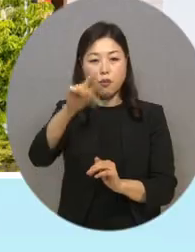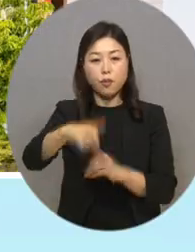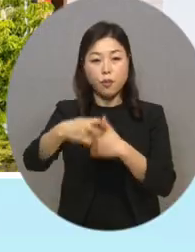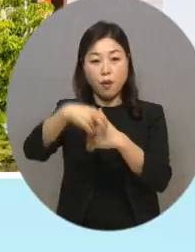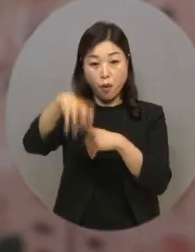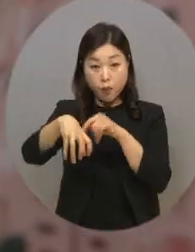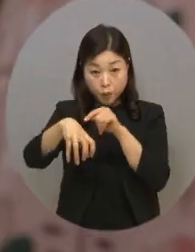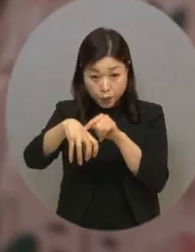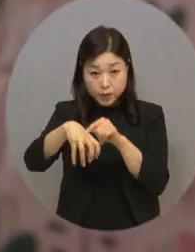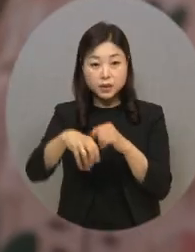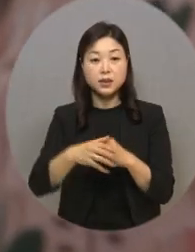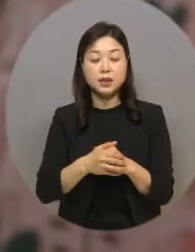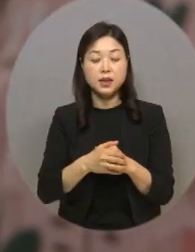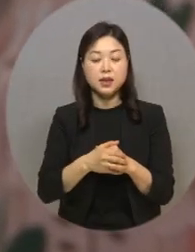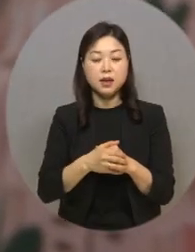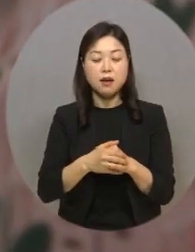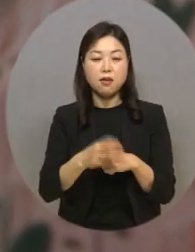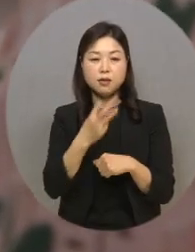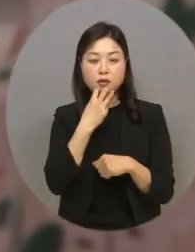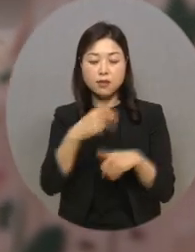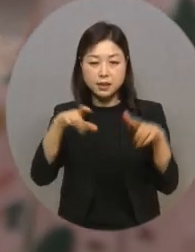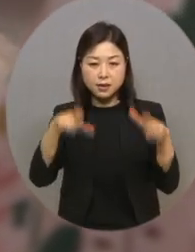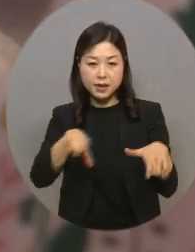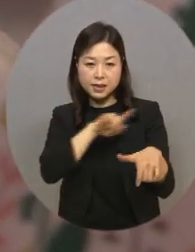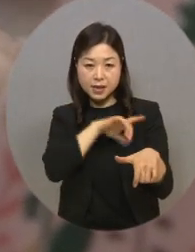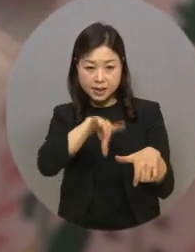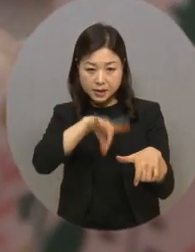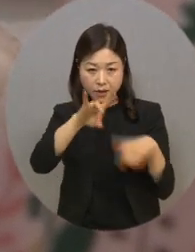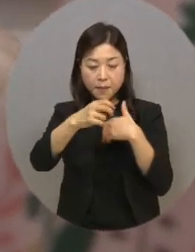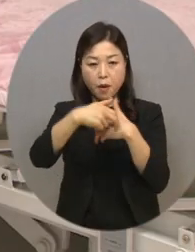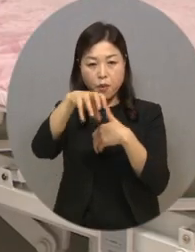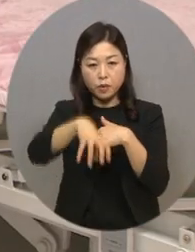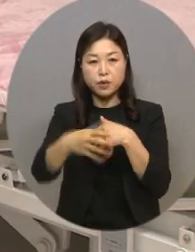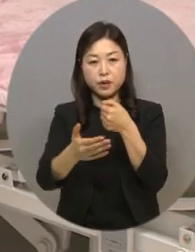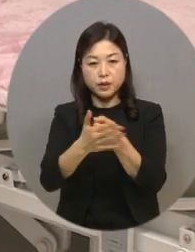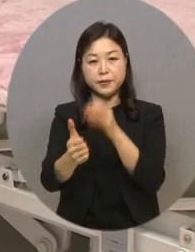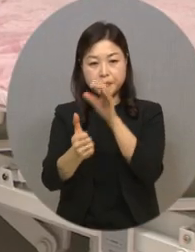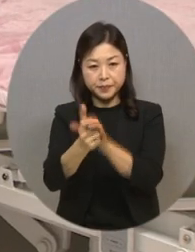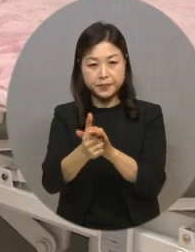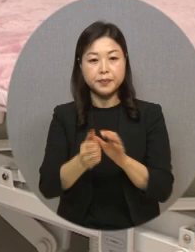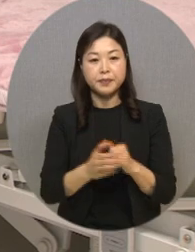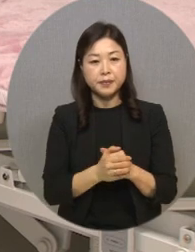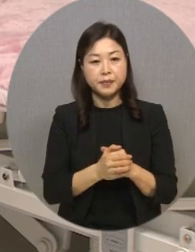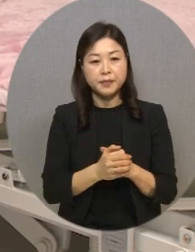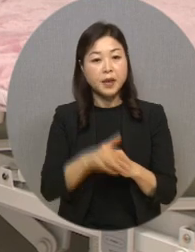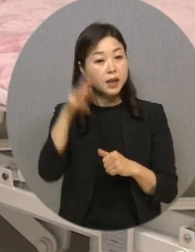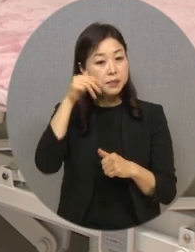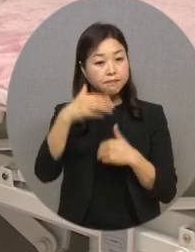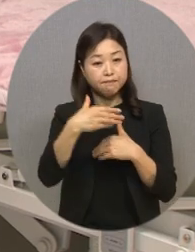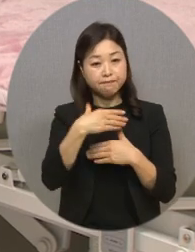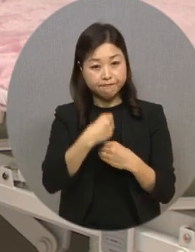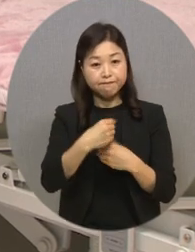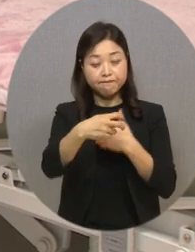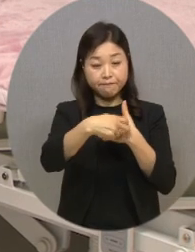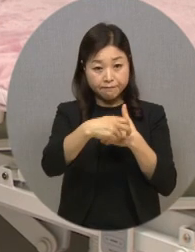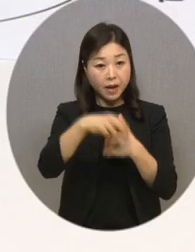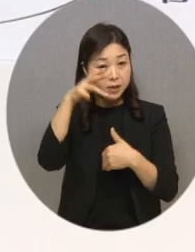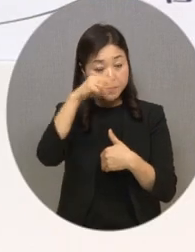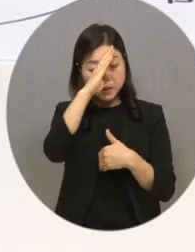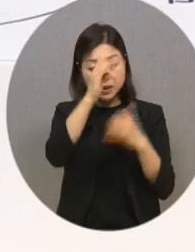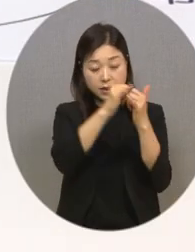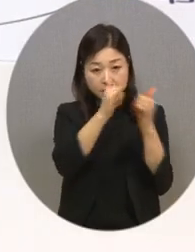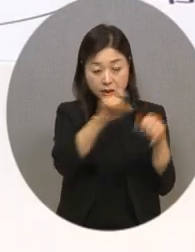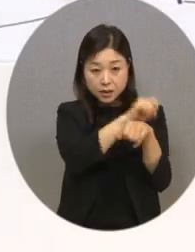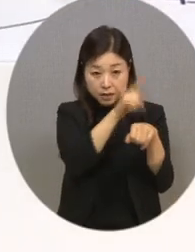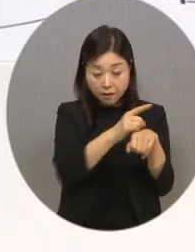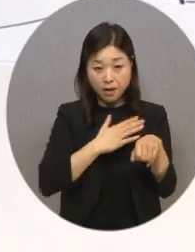안심병원으로 지정했다고 밝혔습니다 치매 한신 병원은 치매 환자 특성을 고려한 시설 장비와 전문성을